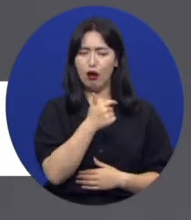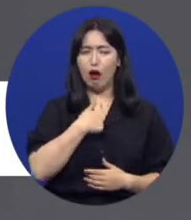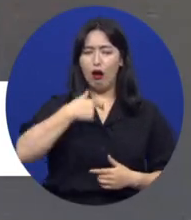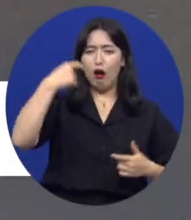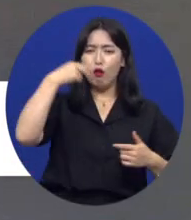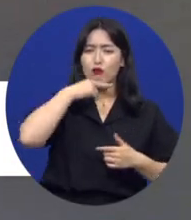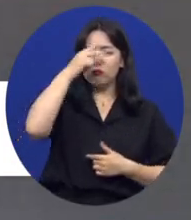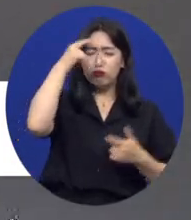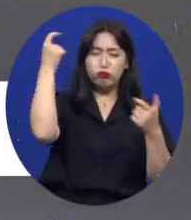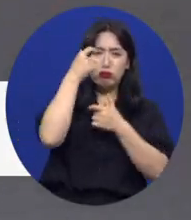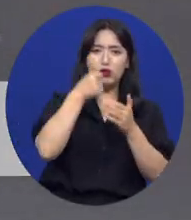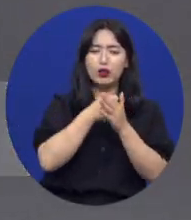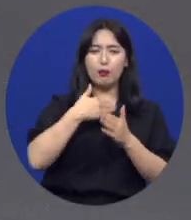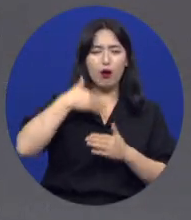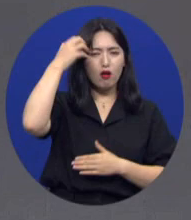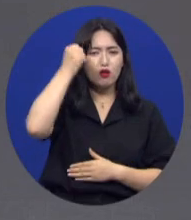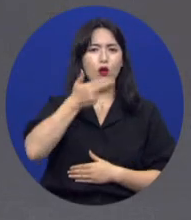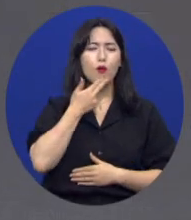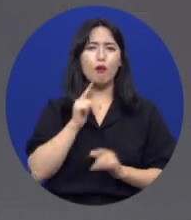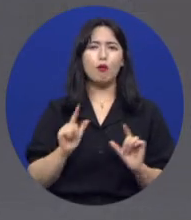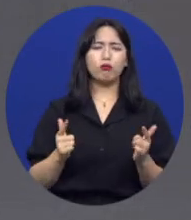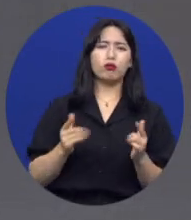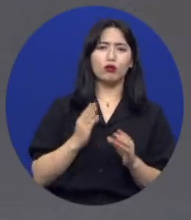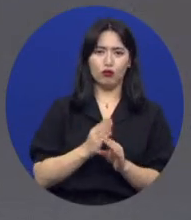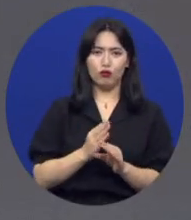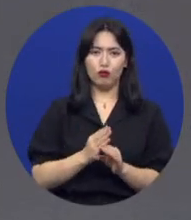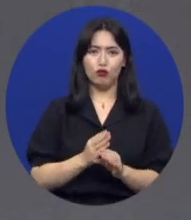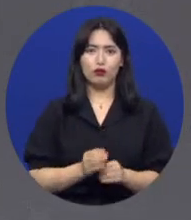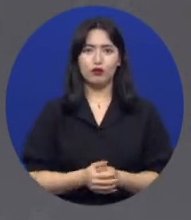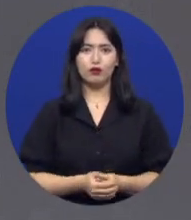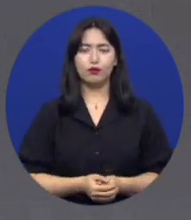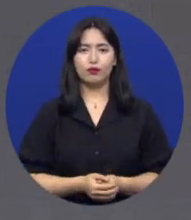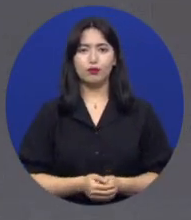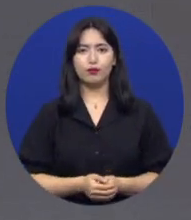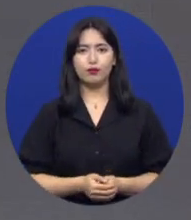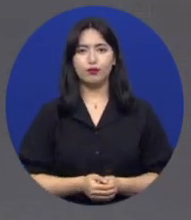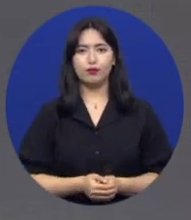취해 기억이 나지 않는다 며 범행을 부인한 것으로 전해졌습니다